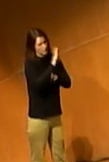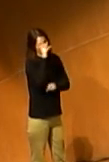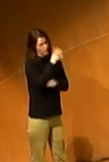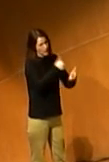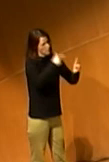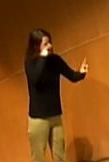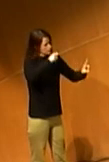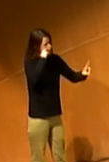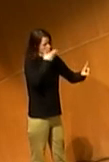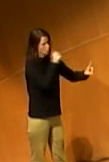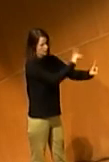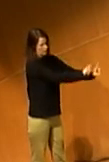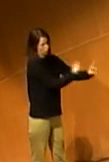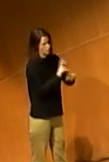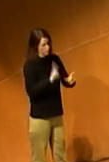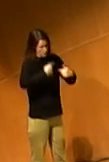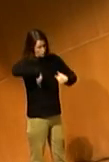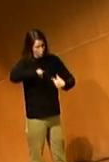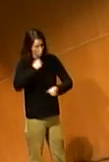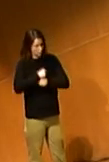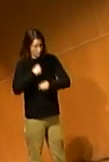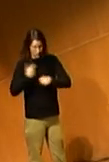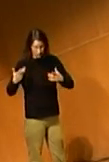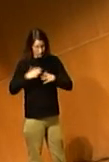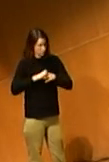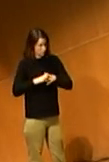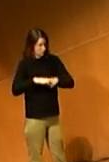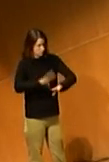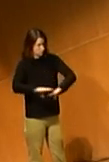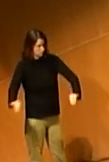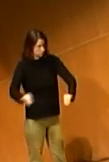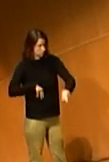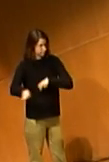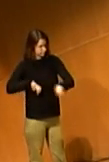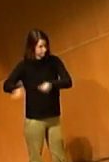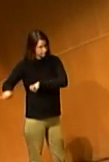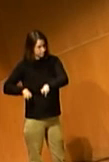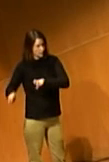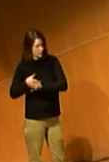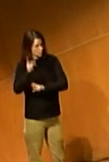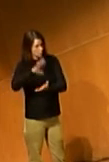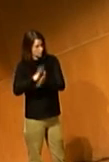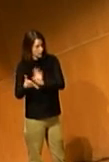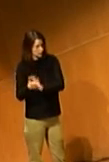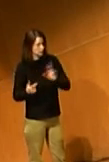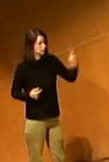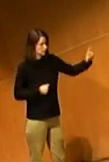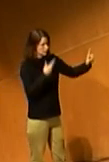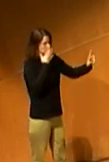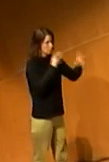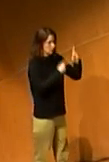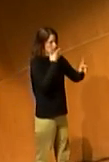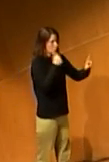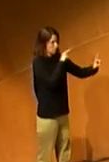du sujet. Voilà, nous sommes des gens de terrain, nous sommes des praticiens, et voilà, je pense que cette question, elle